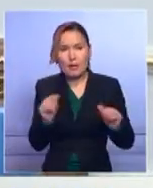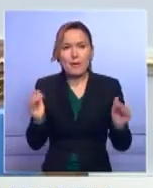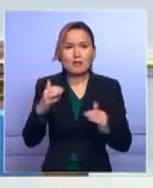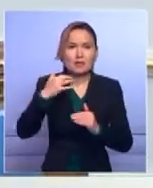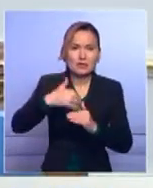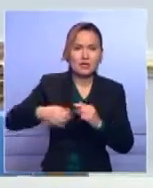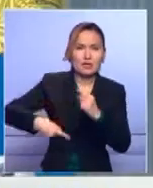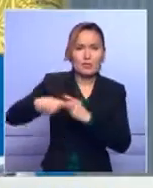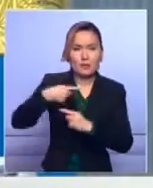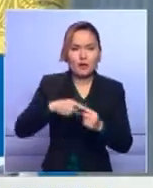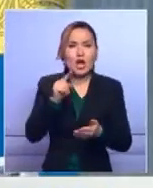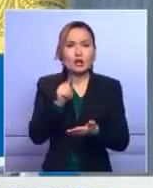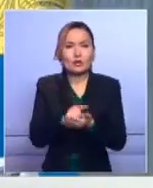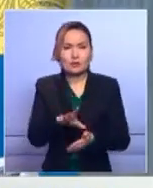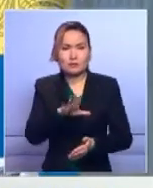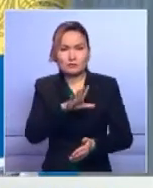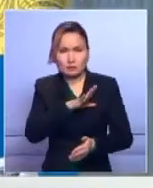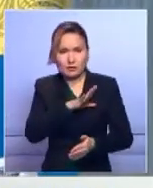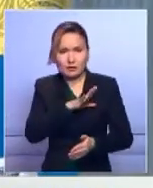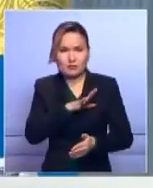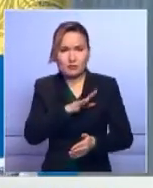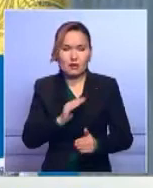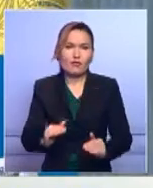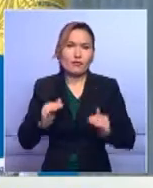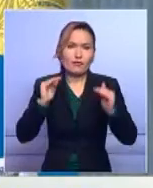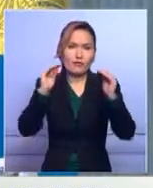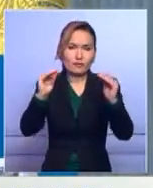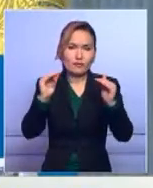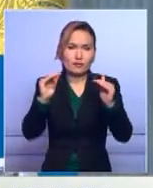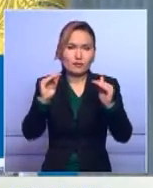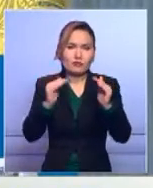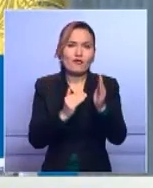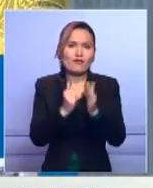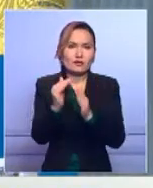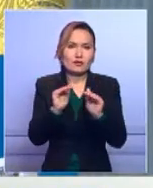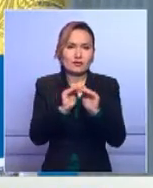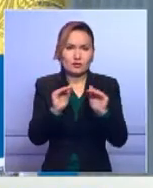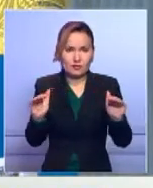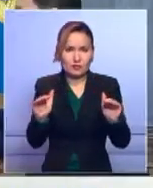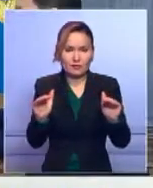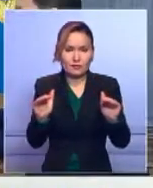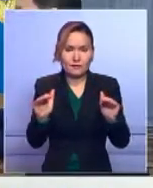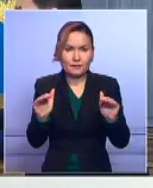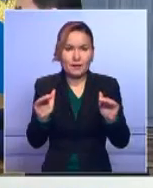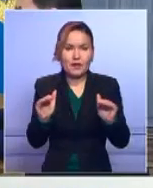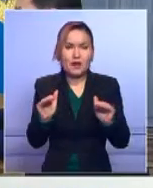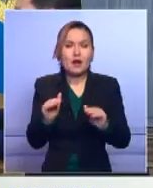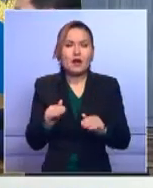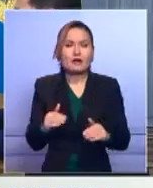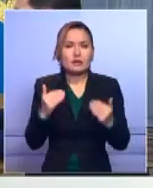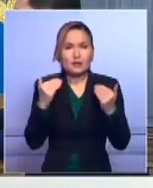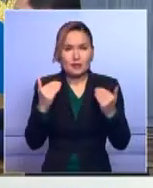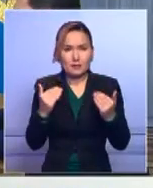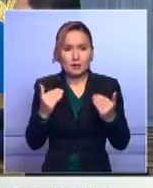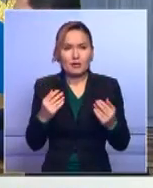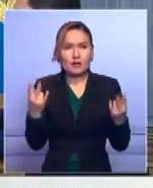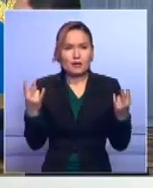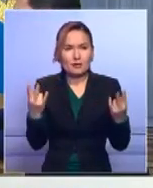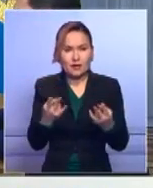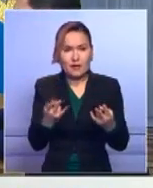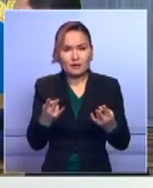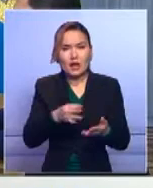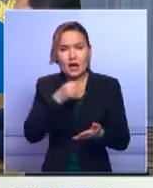бизнес должен дойти до более высоких долей ВВП страны. Теперь пора отвечать